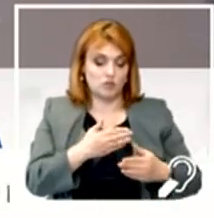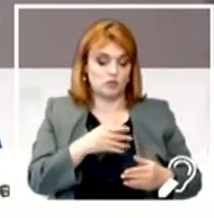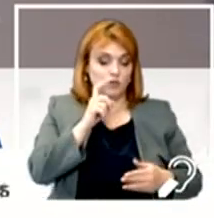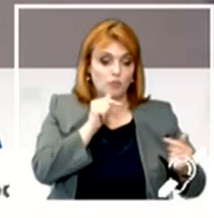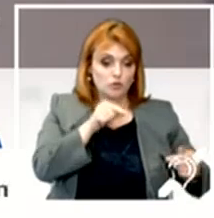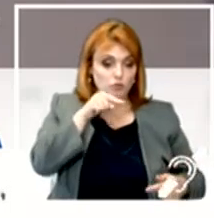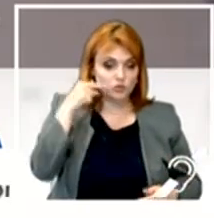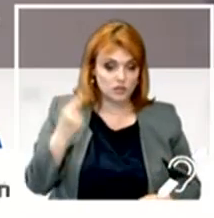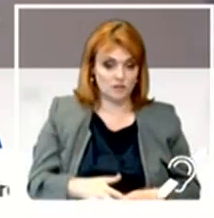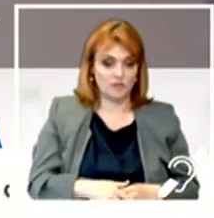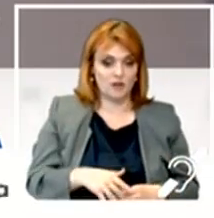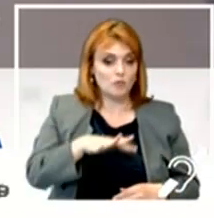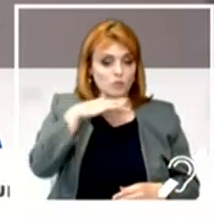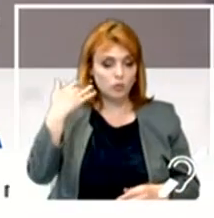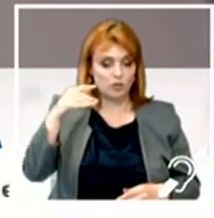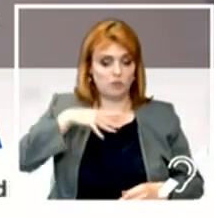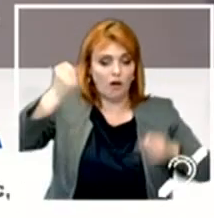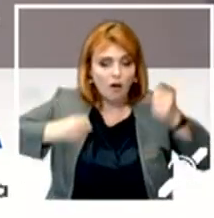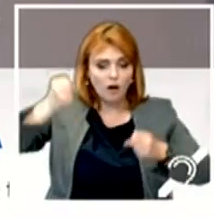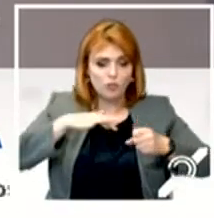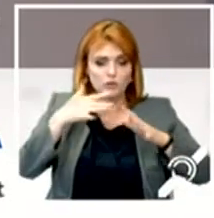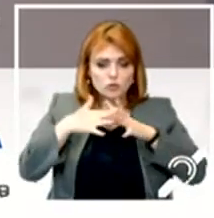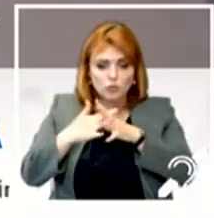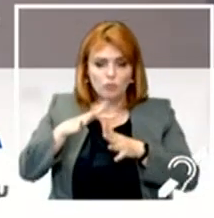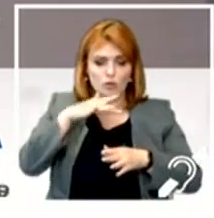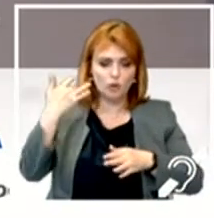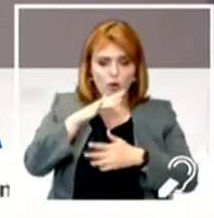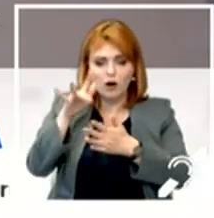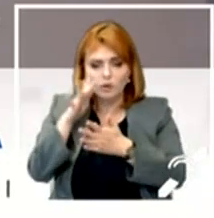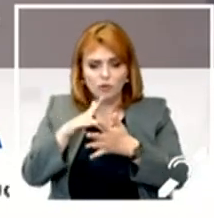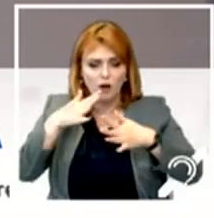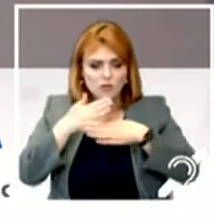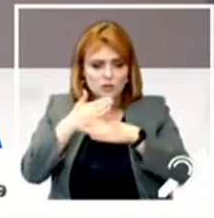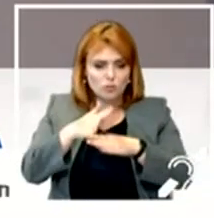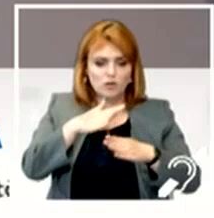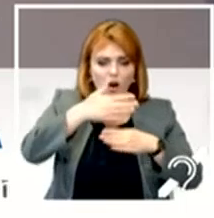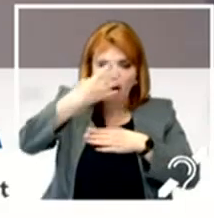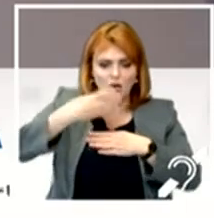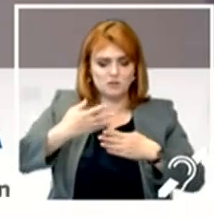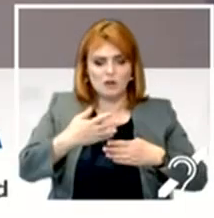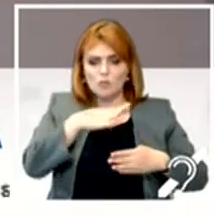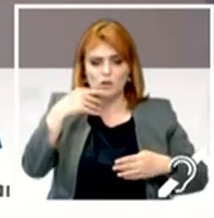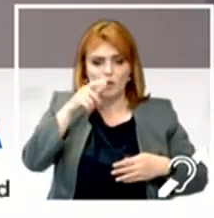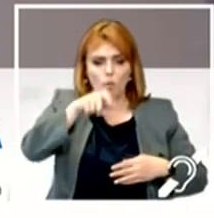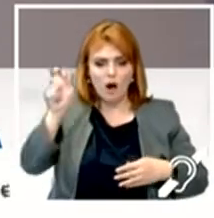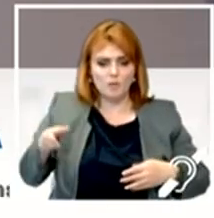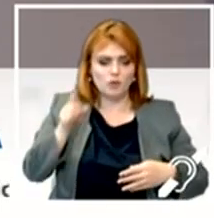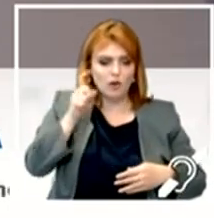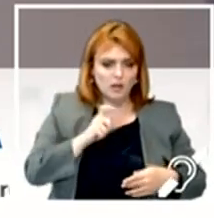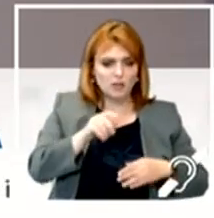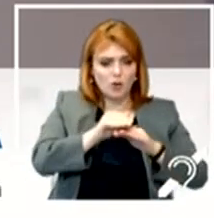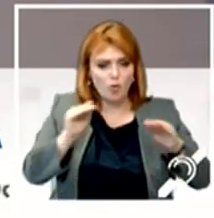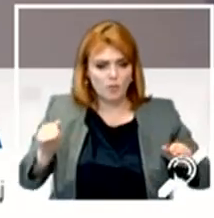au bombardement d'infrastructures civiles, au viol utilisé comme arme de guerre, au meurtre, à la torture généralisée,